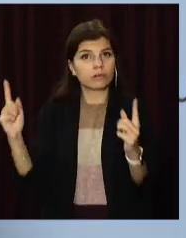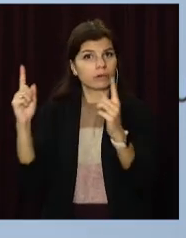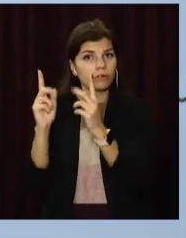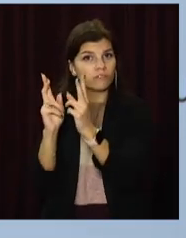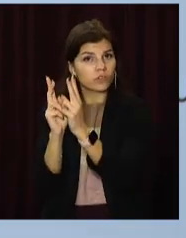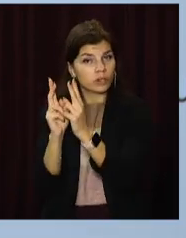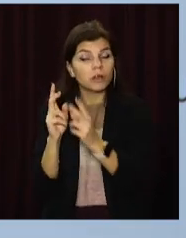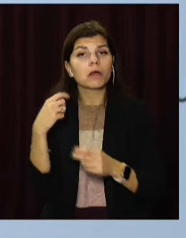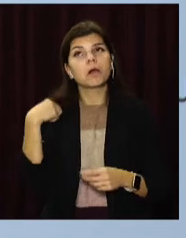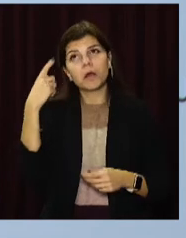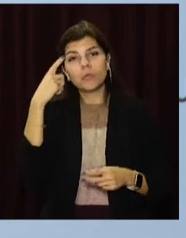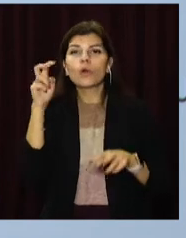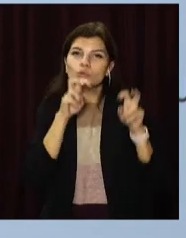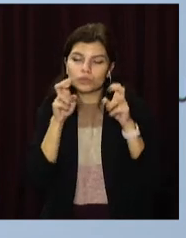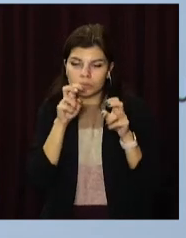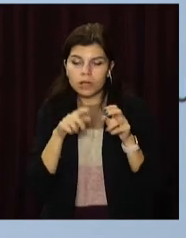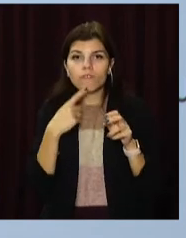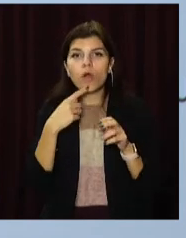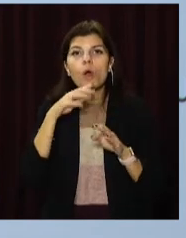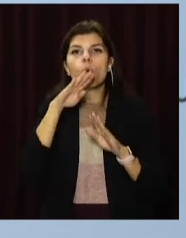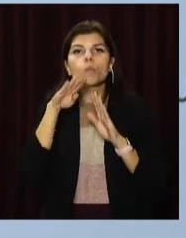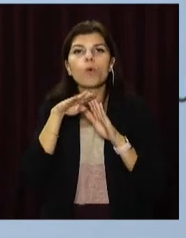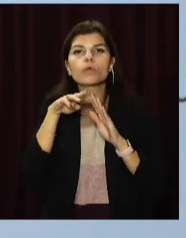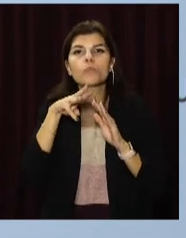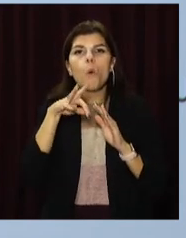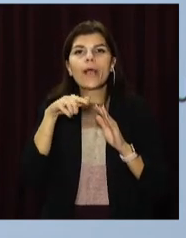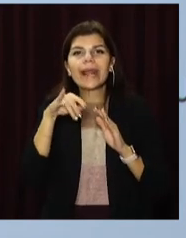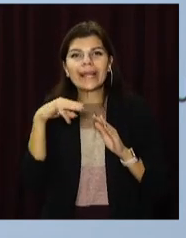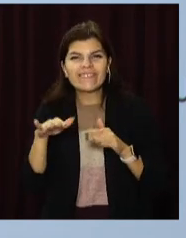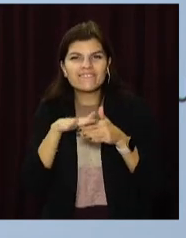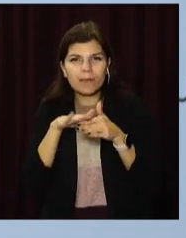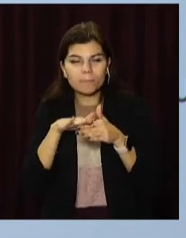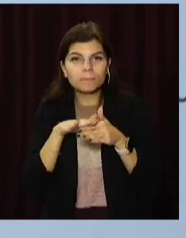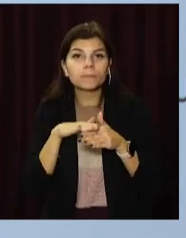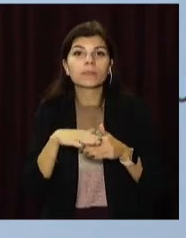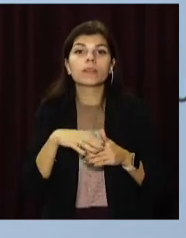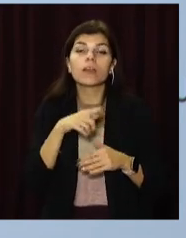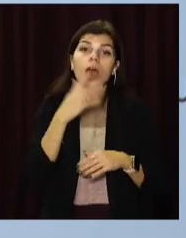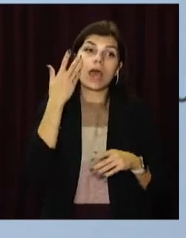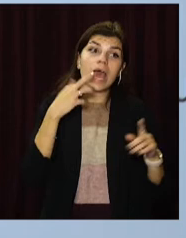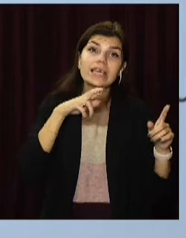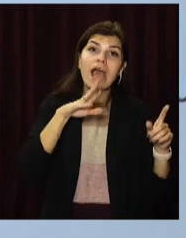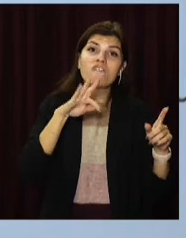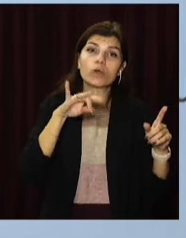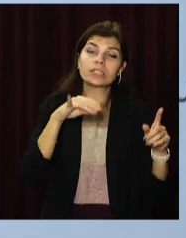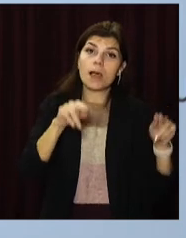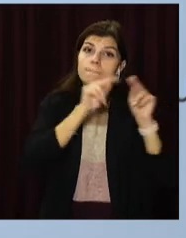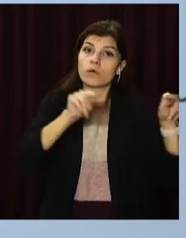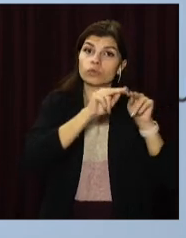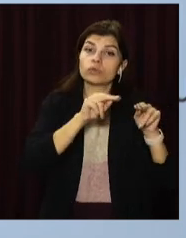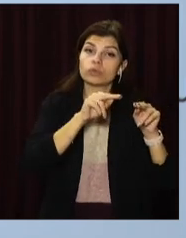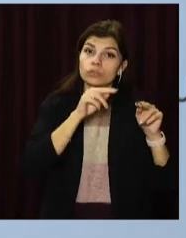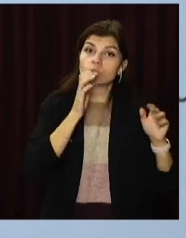пошукала і з'ясувалося, що Підмогильний на той час, коли Яворницький видавав в інституті, теж